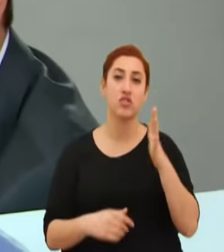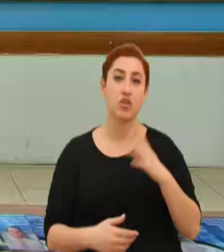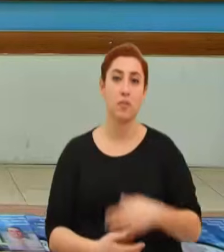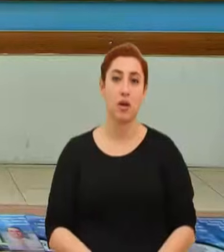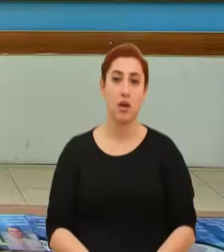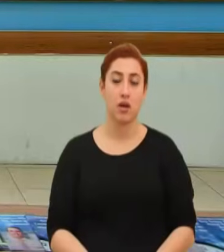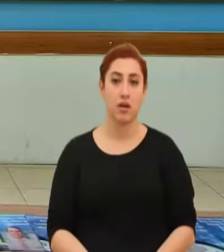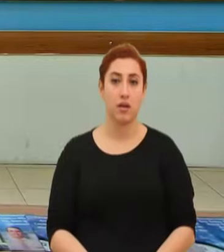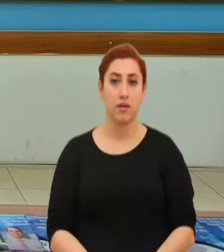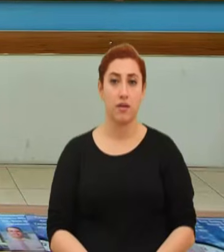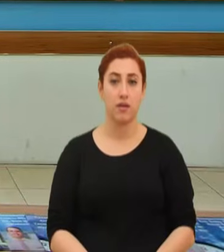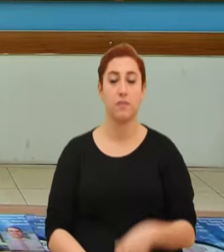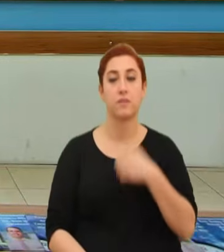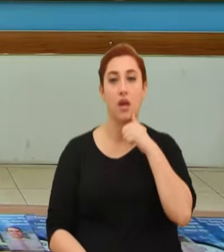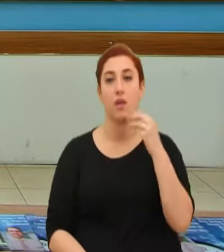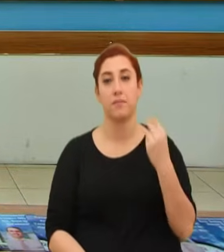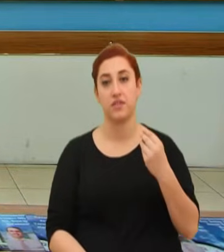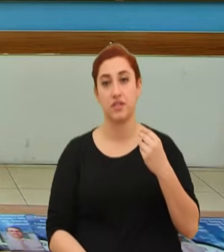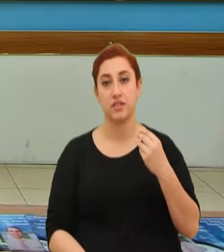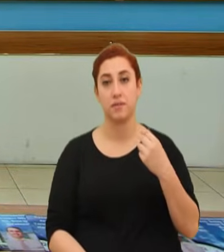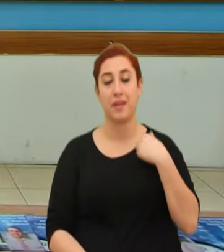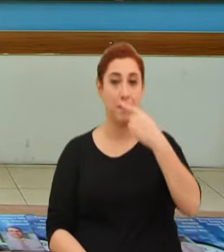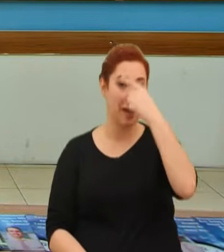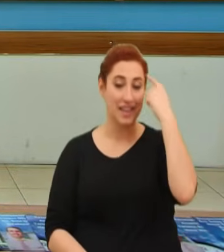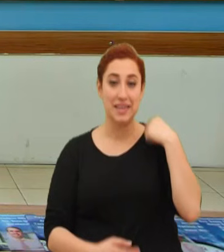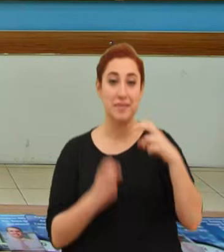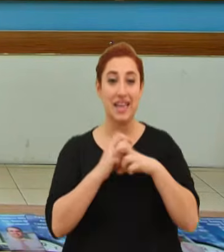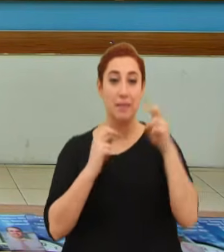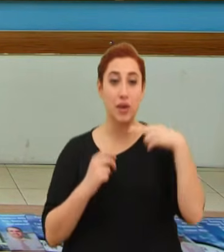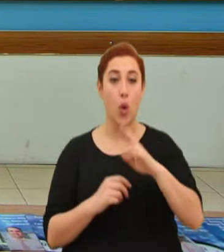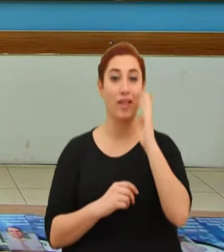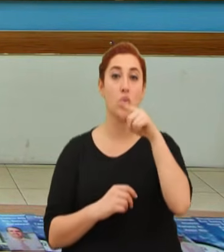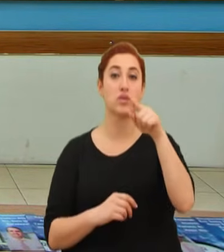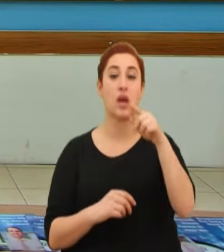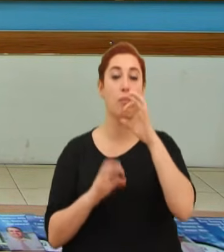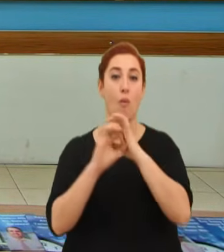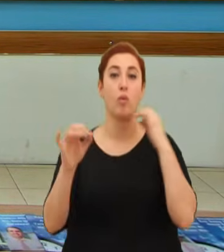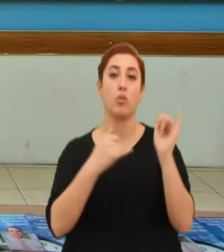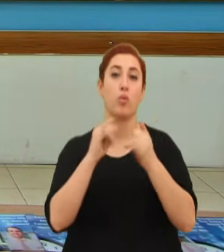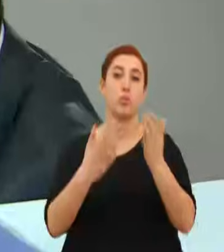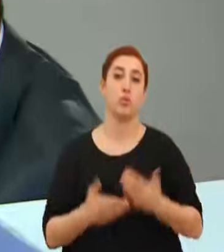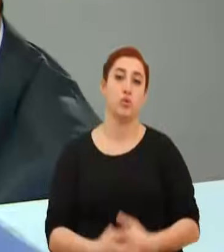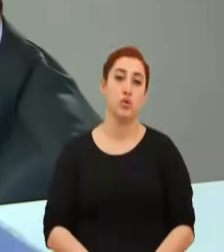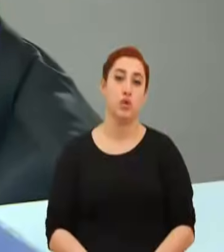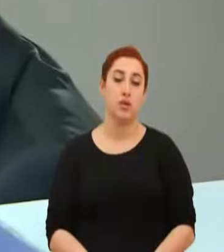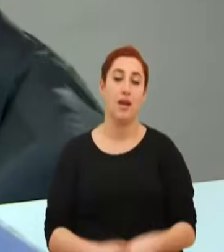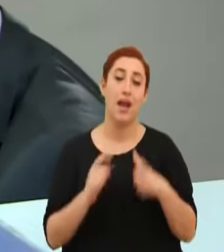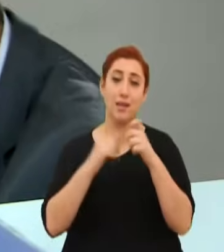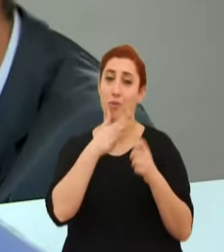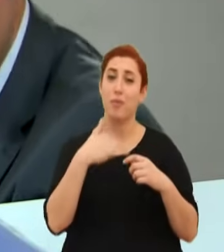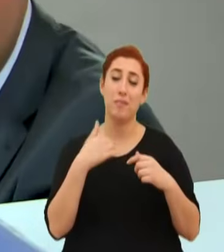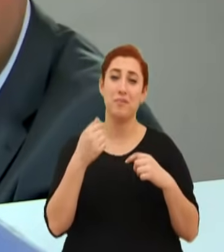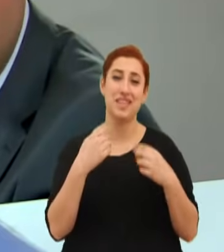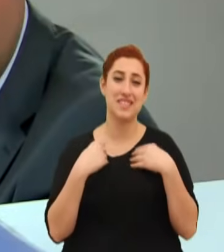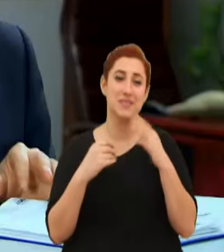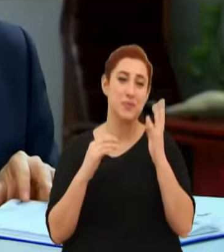Ha? Abicim benim kaderim riskli bir yöne doğru akıyor. Sen boruyla uğraşıyorsun ya. Ya Erdem biliyorsun ben biraz